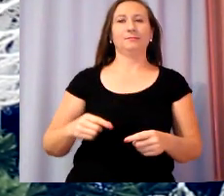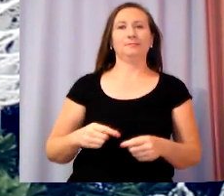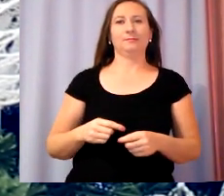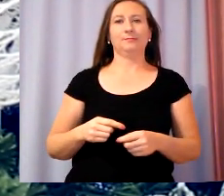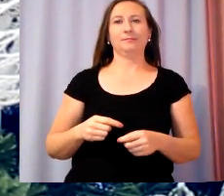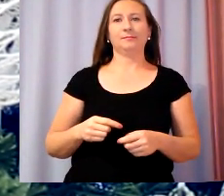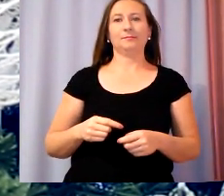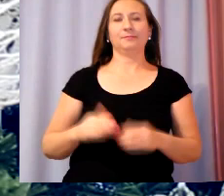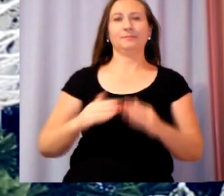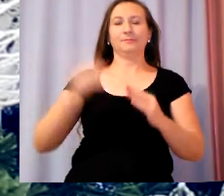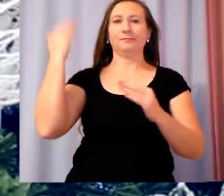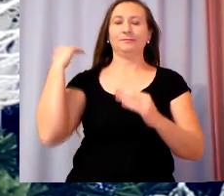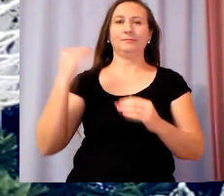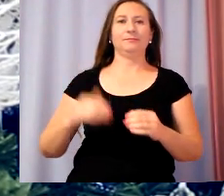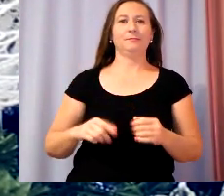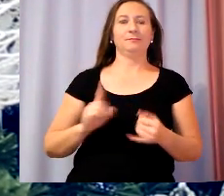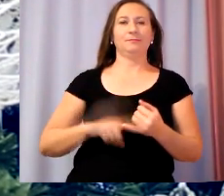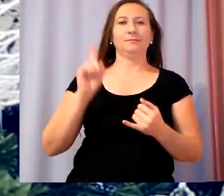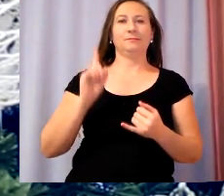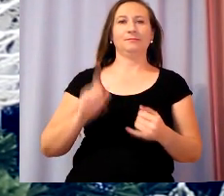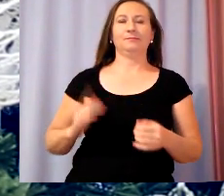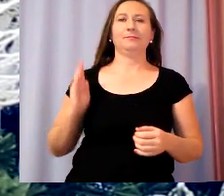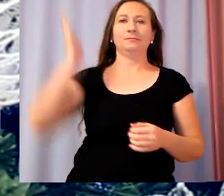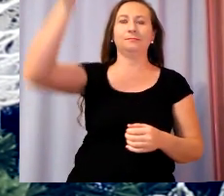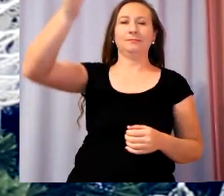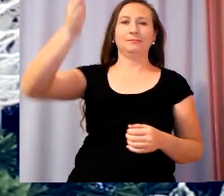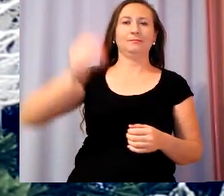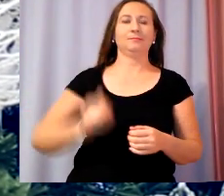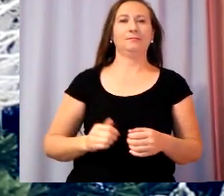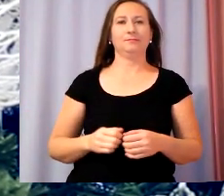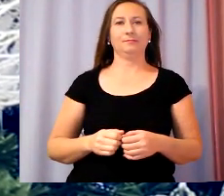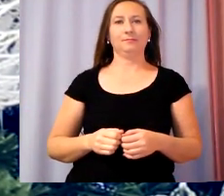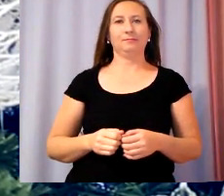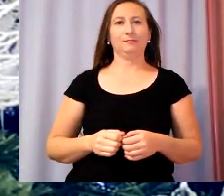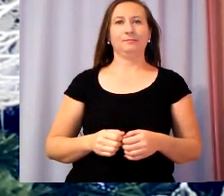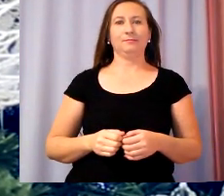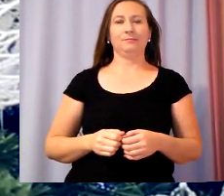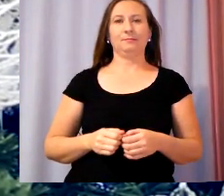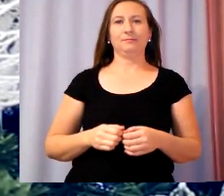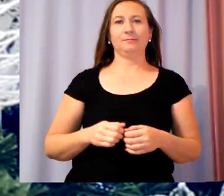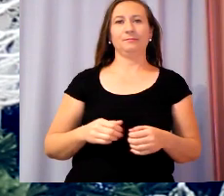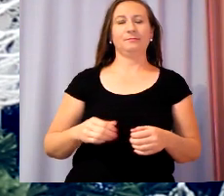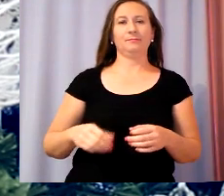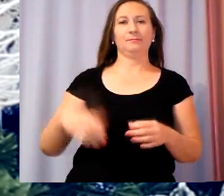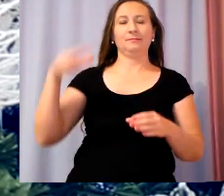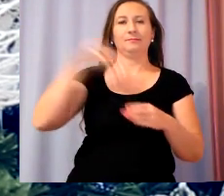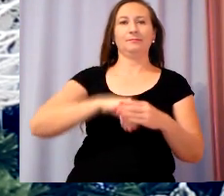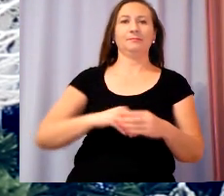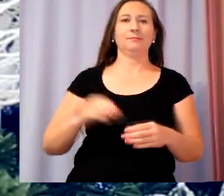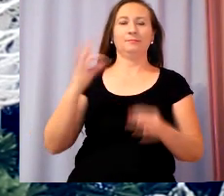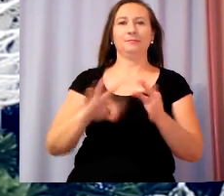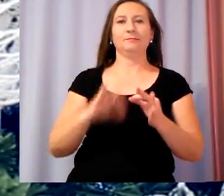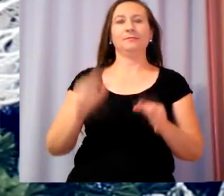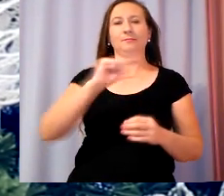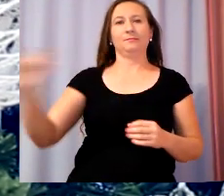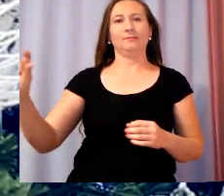minionym okresem oraz nad nadchodzącą przyszłością. W tym szczególnym